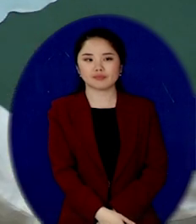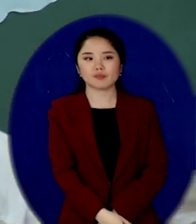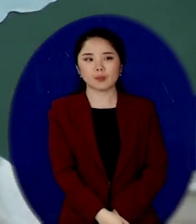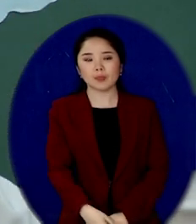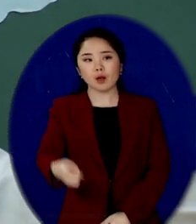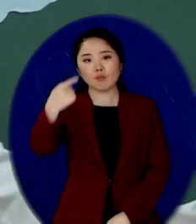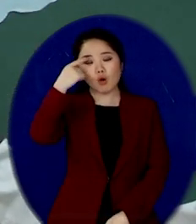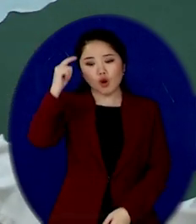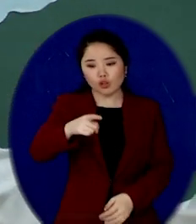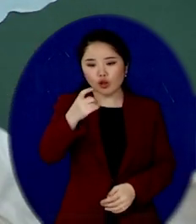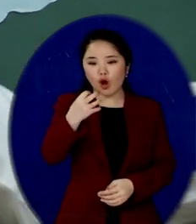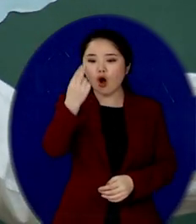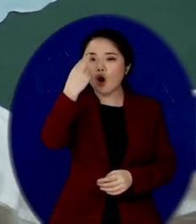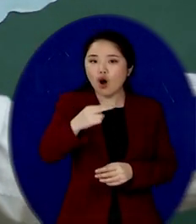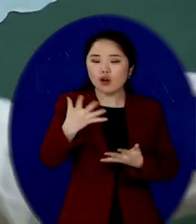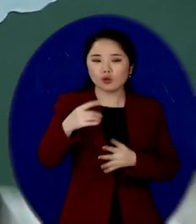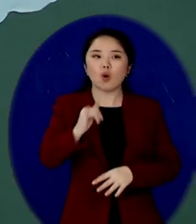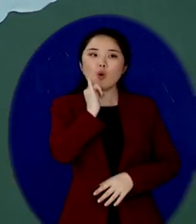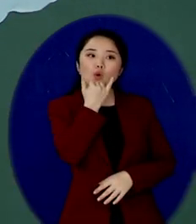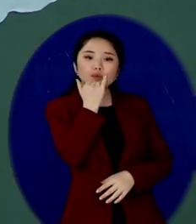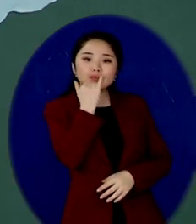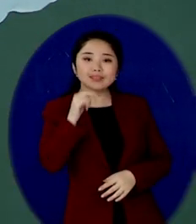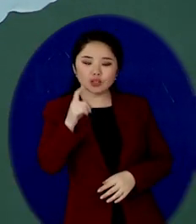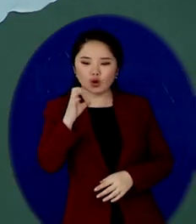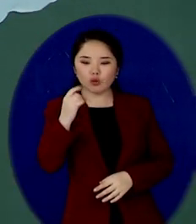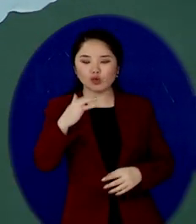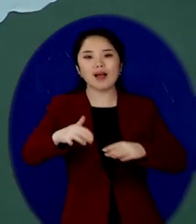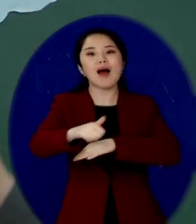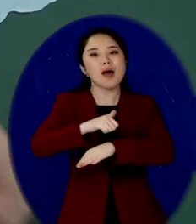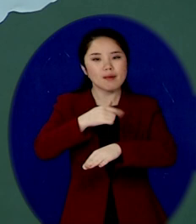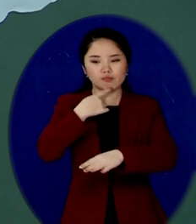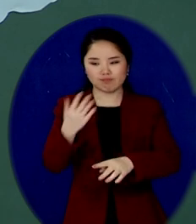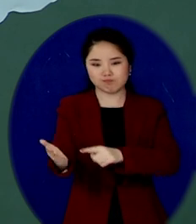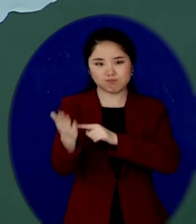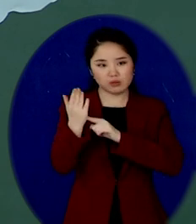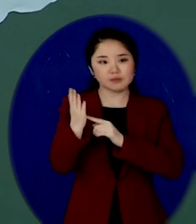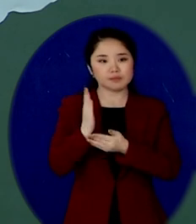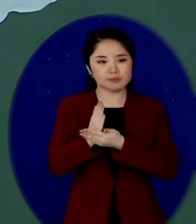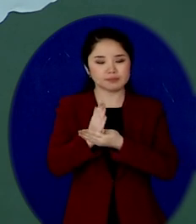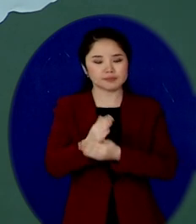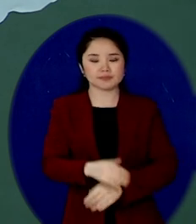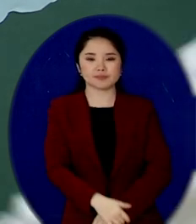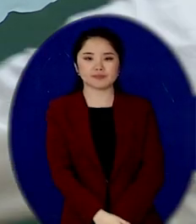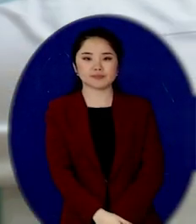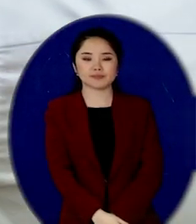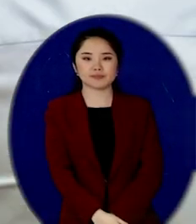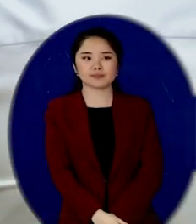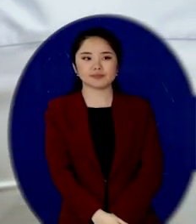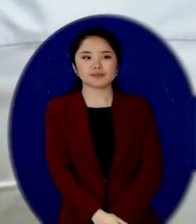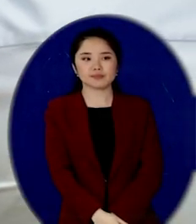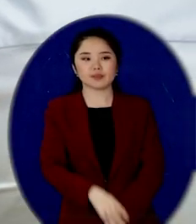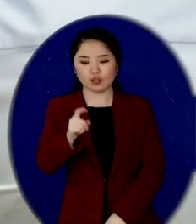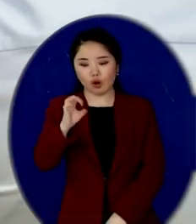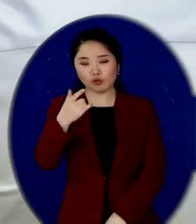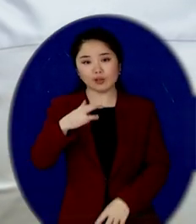Монгол орны хойд хэсгээр буюу улбар шар өнгөөр Хөвсгөл аймгийг газрын зурагт дүрслэн харуулжээ. Тэгвэл